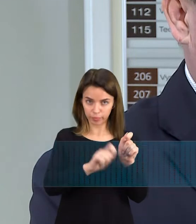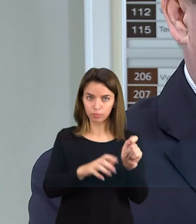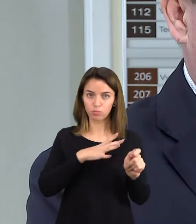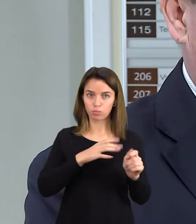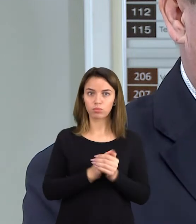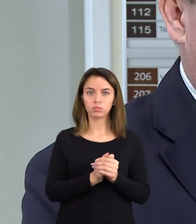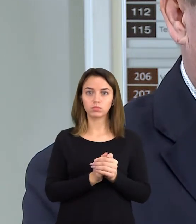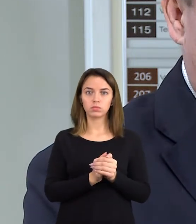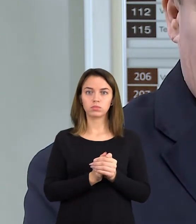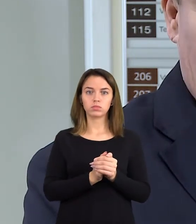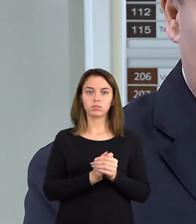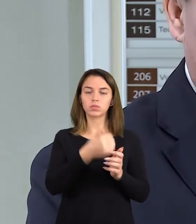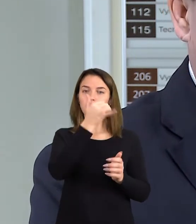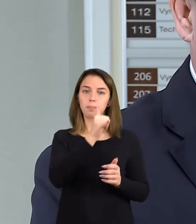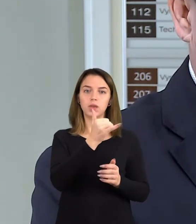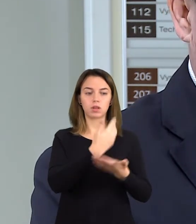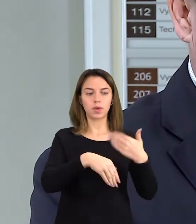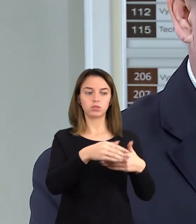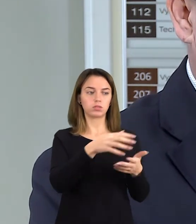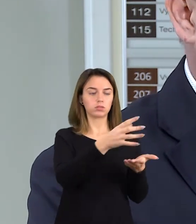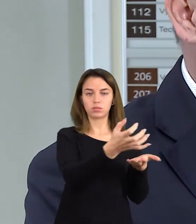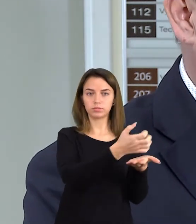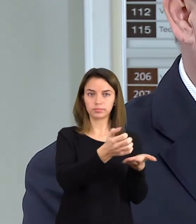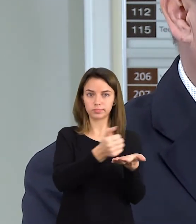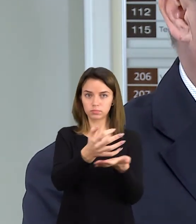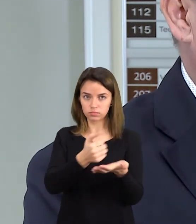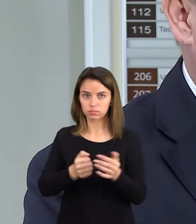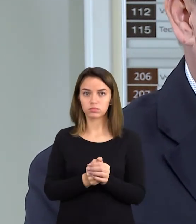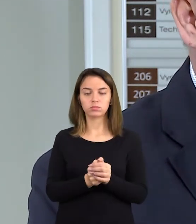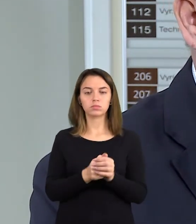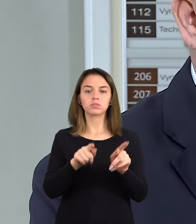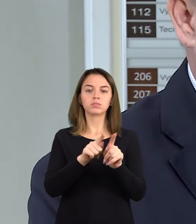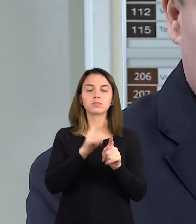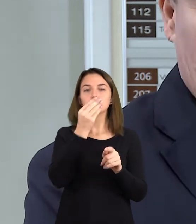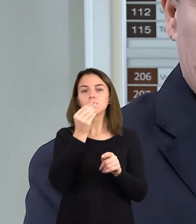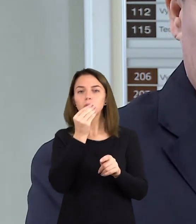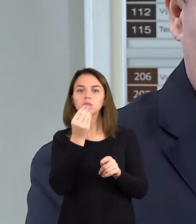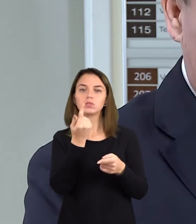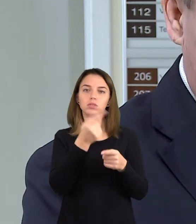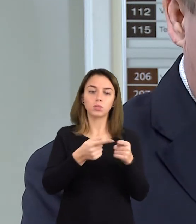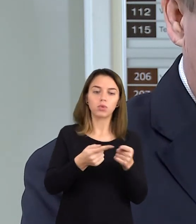patikrinimą, paimti mėginiai iš paviršių nuoplovų, taip pat